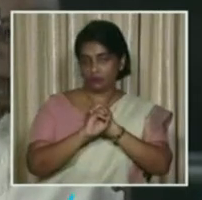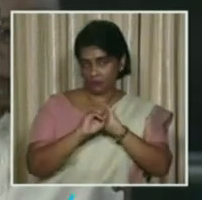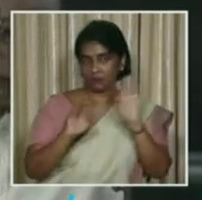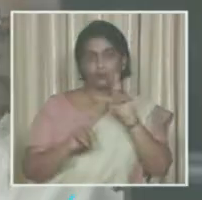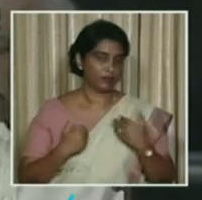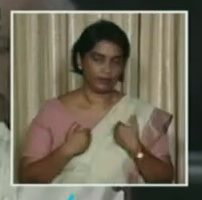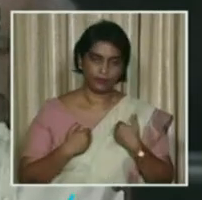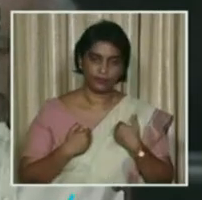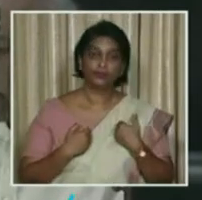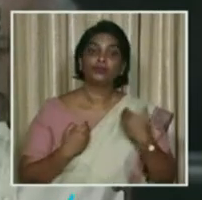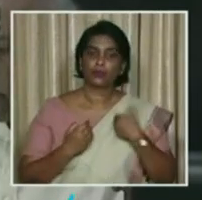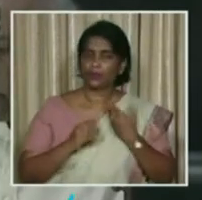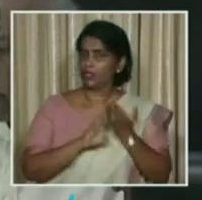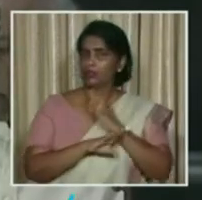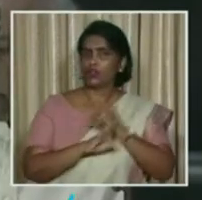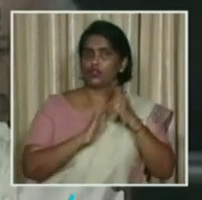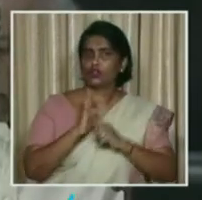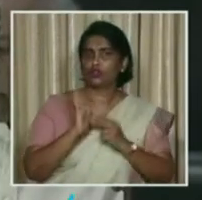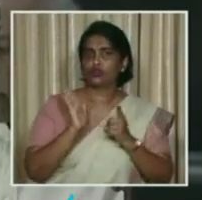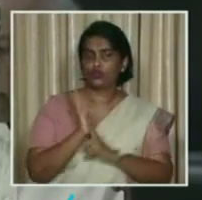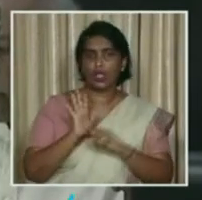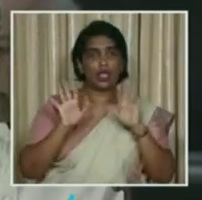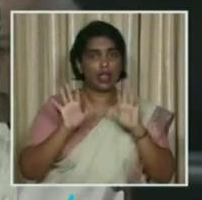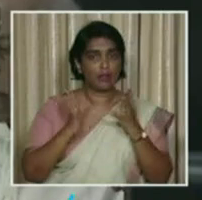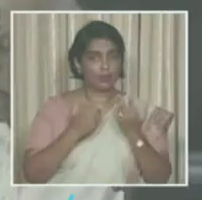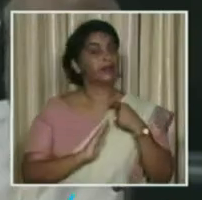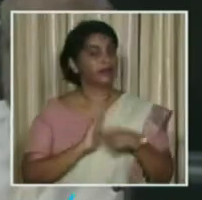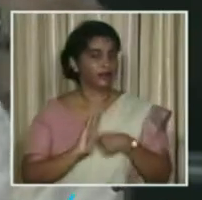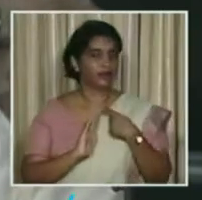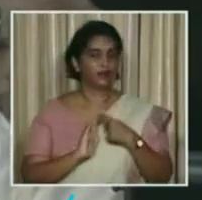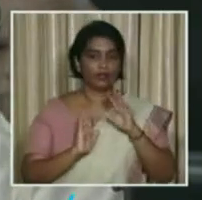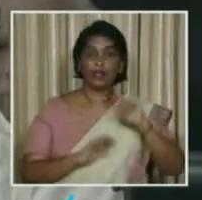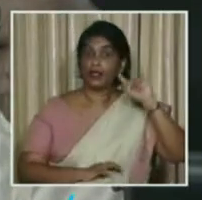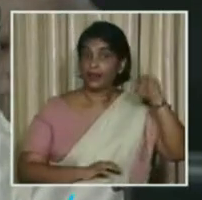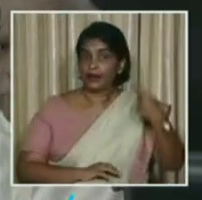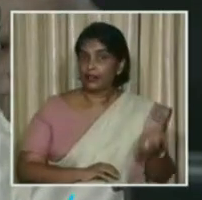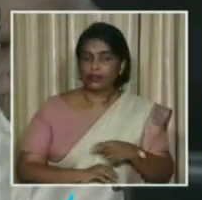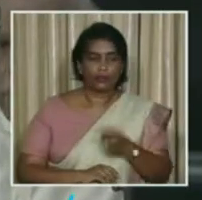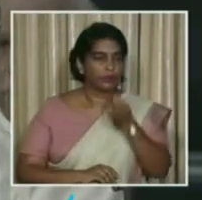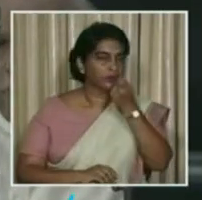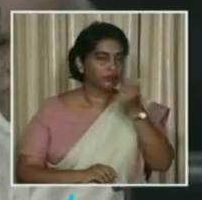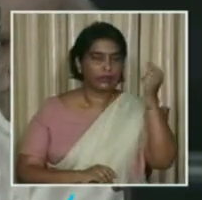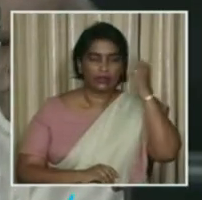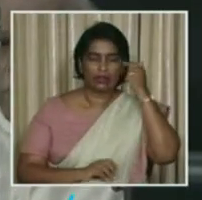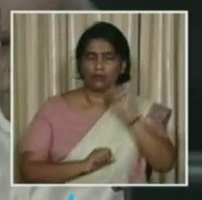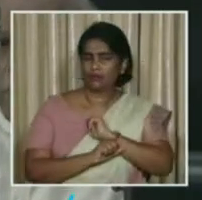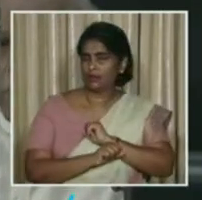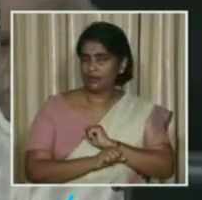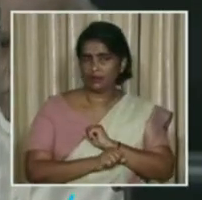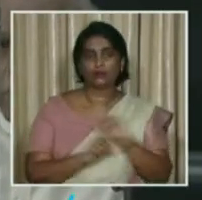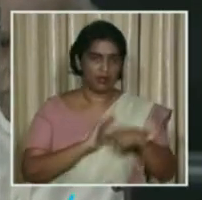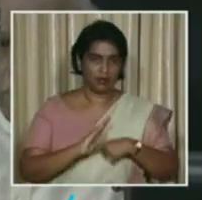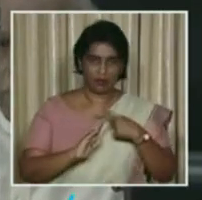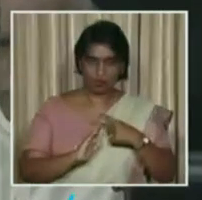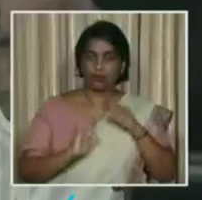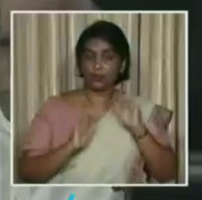මම කැමති මම පසුගිය ජූලි 9 වෙනිදා බාරගත්තේ ගිනිගත්තු රටක් හෙට දවසක් ගැන අබමල් රේණුවක්වත් බලාපොරොත්තුවක් තිබුණේ නැති